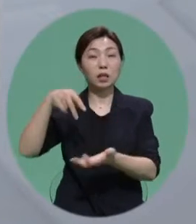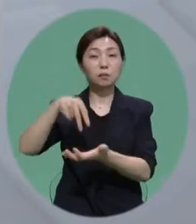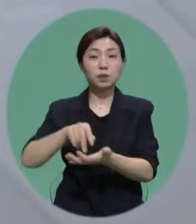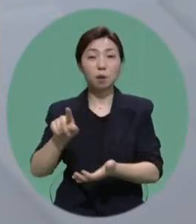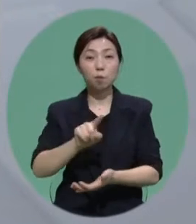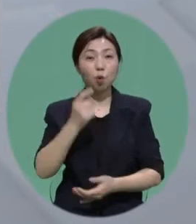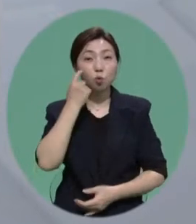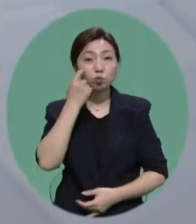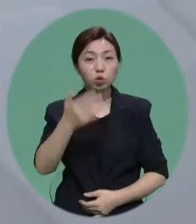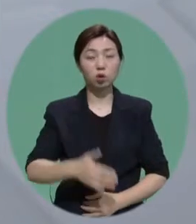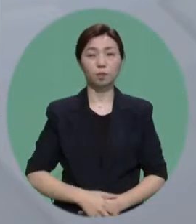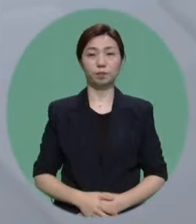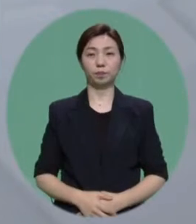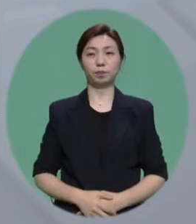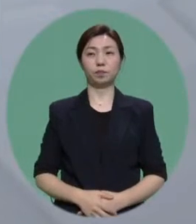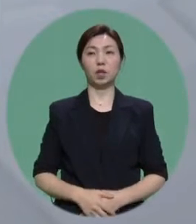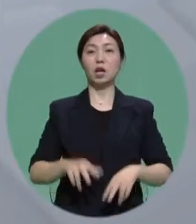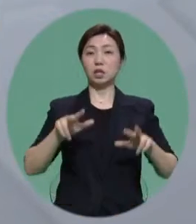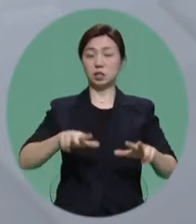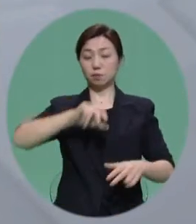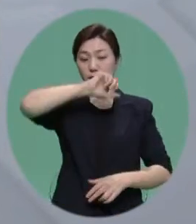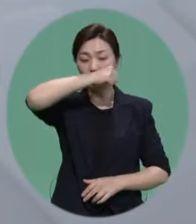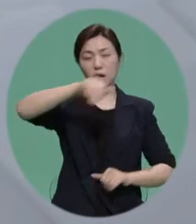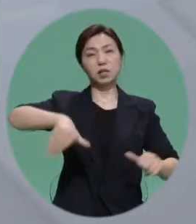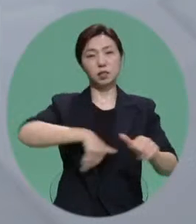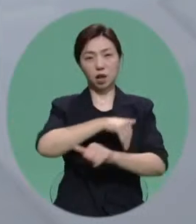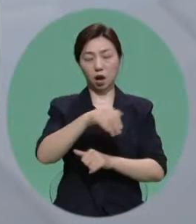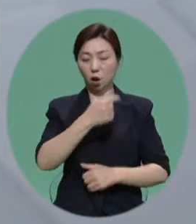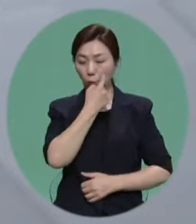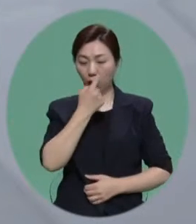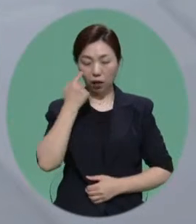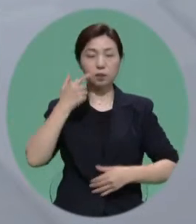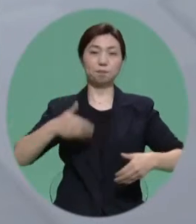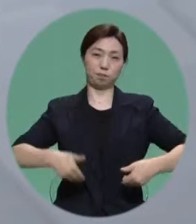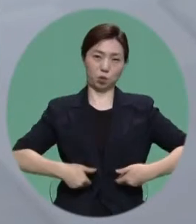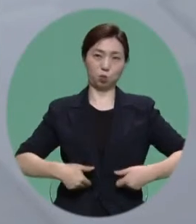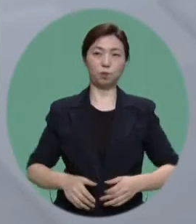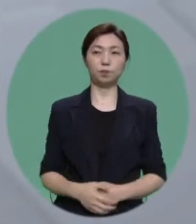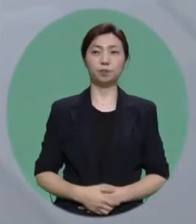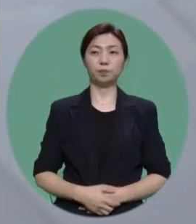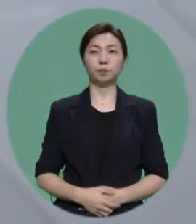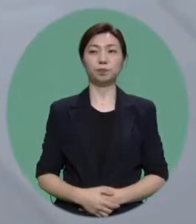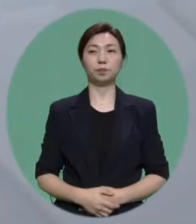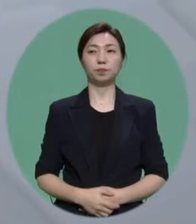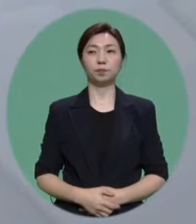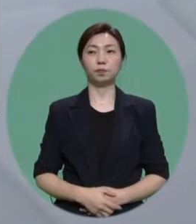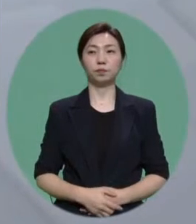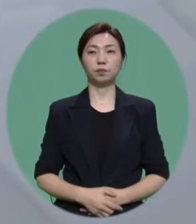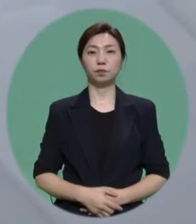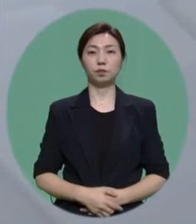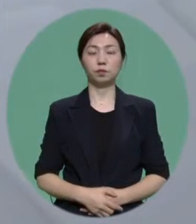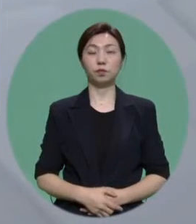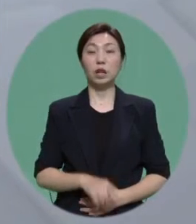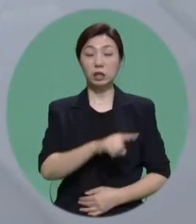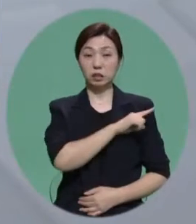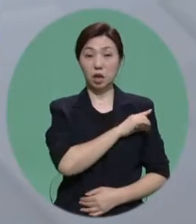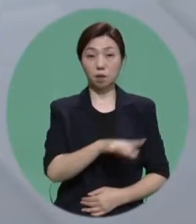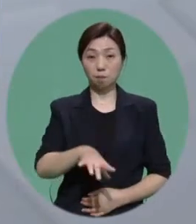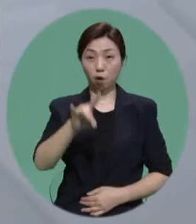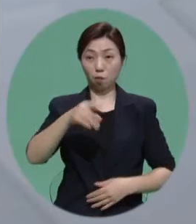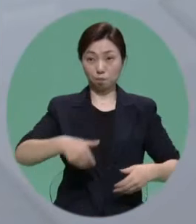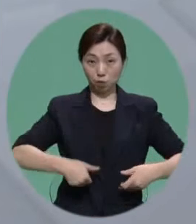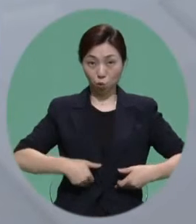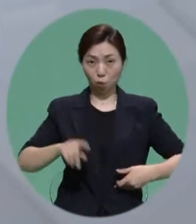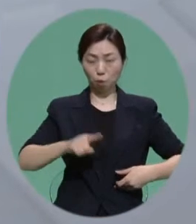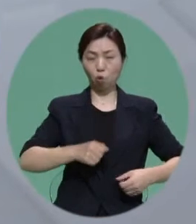소요를 우선 따져봐야 된다고 봅니다 우선은 저는 어 제일 먼저 시작한 것이 군